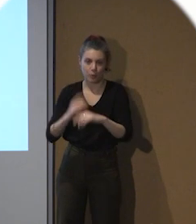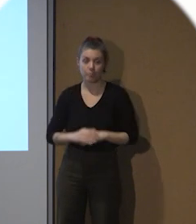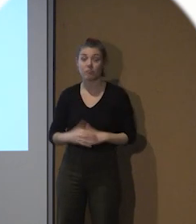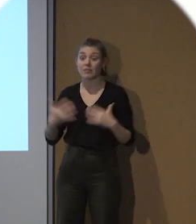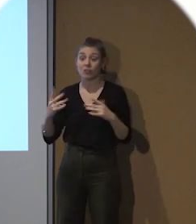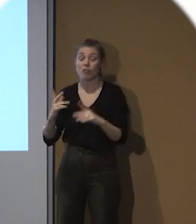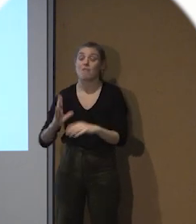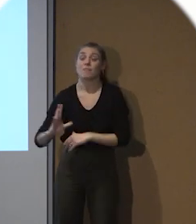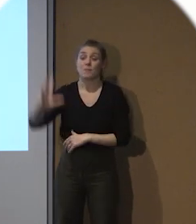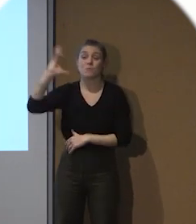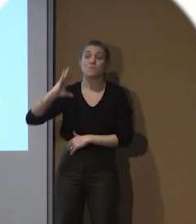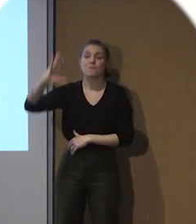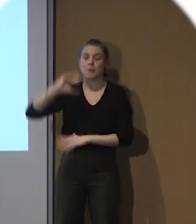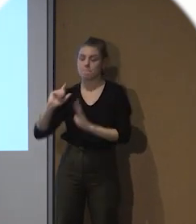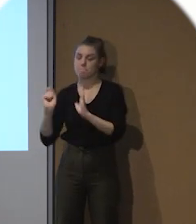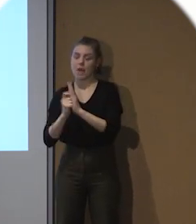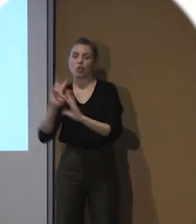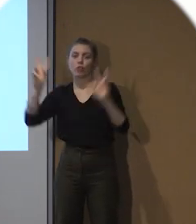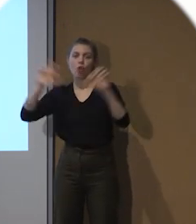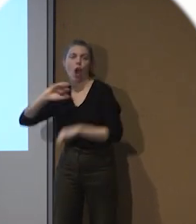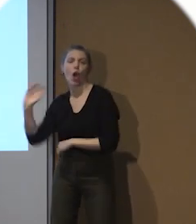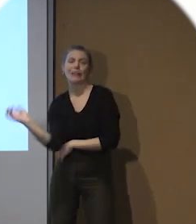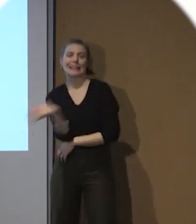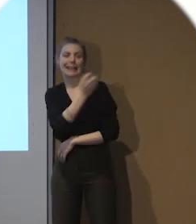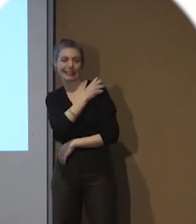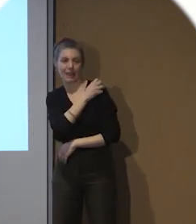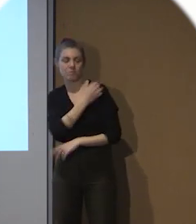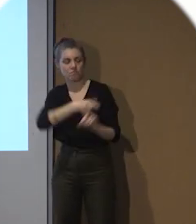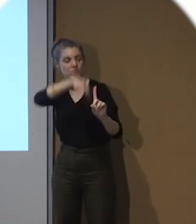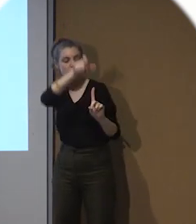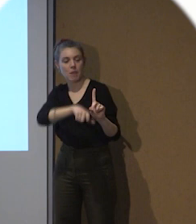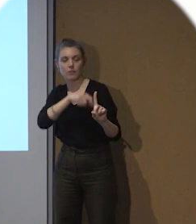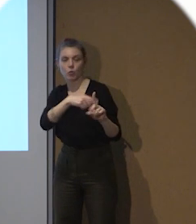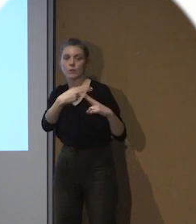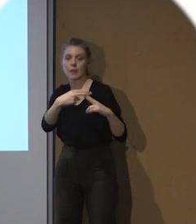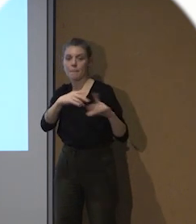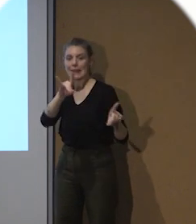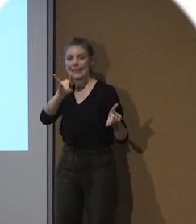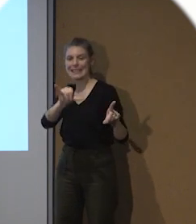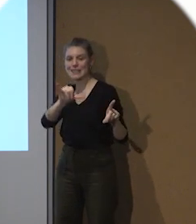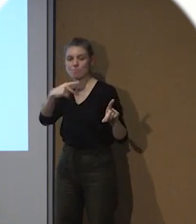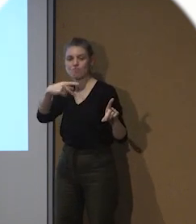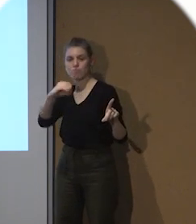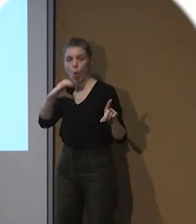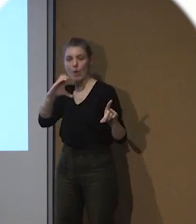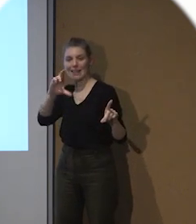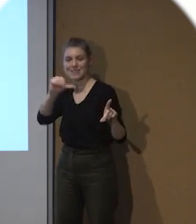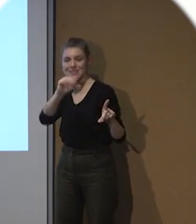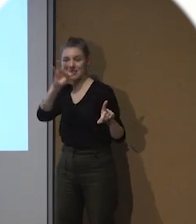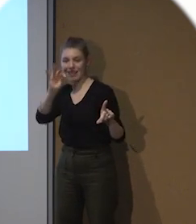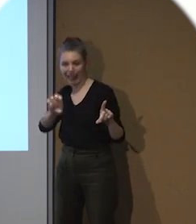l'Antiquité, on va parler d'Hippocrate, qui est le père de la médecine. Dès l'Antiquité, Hippocrate, dans ses